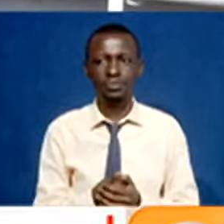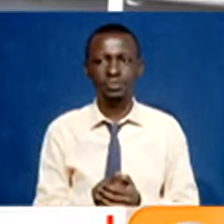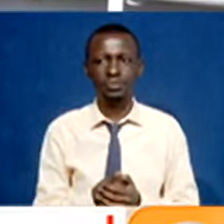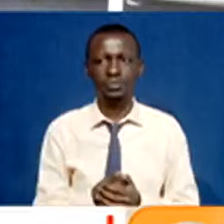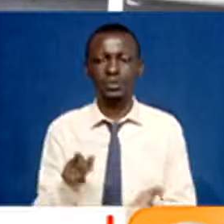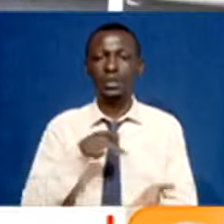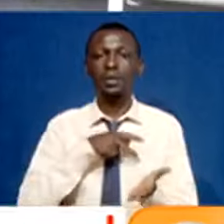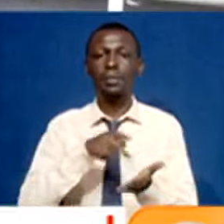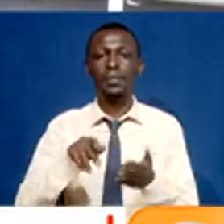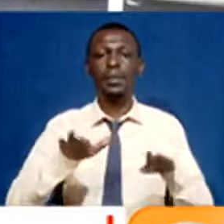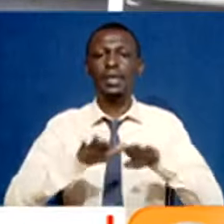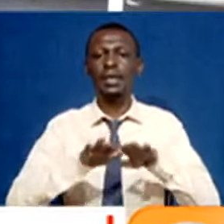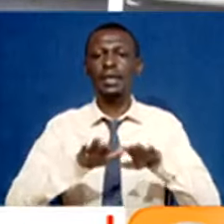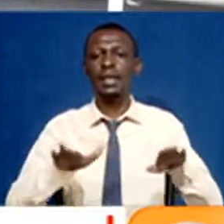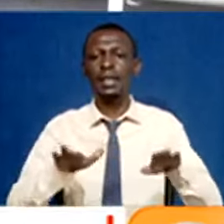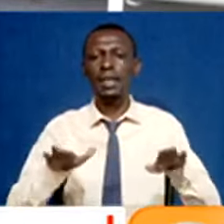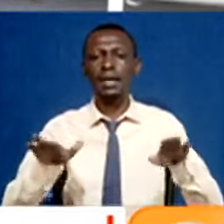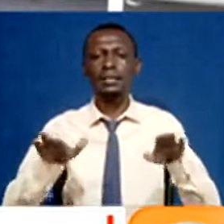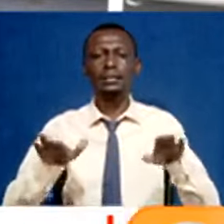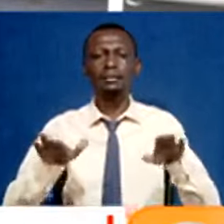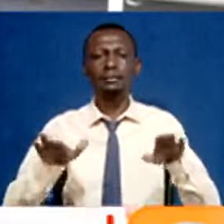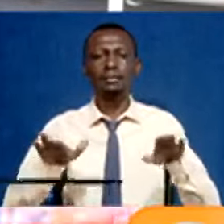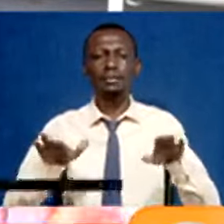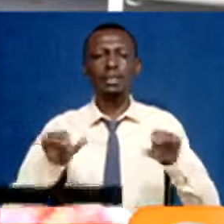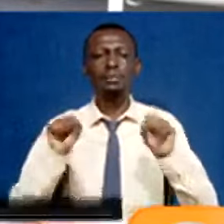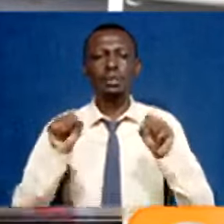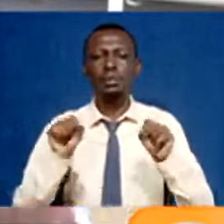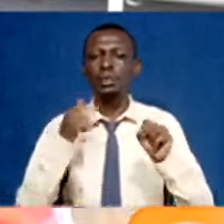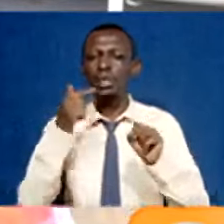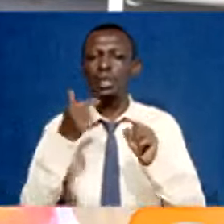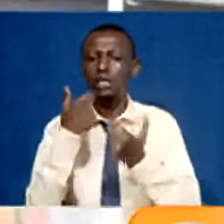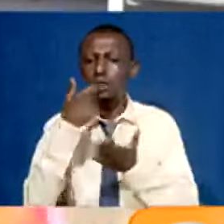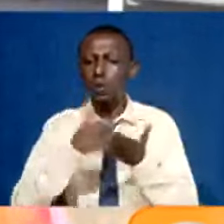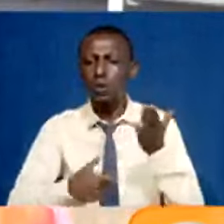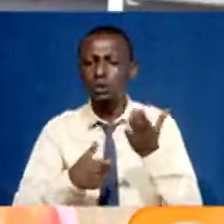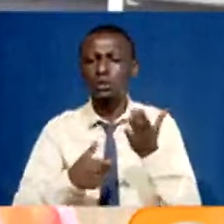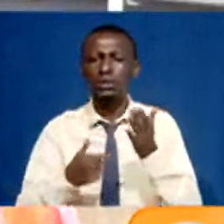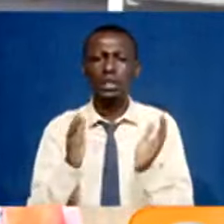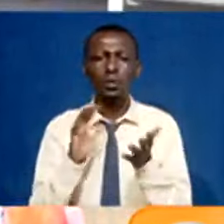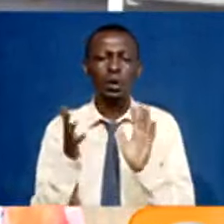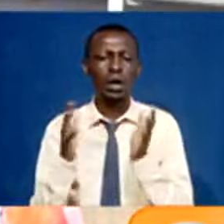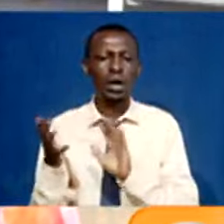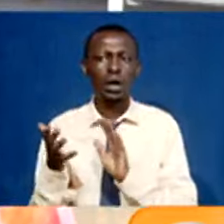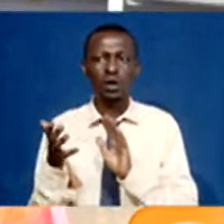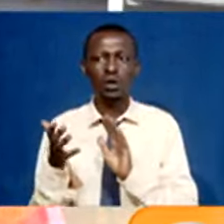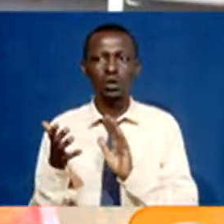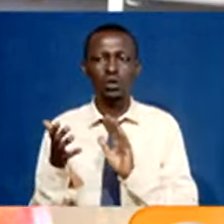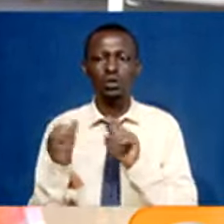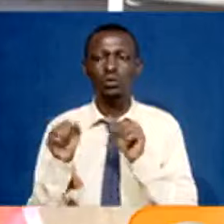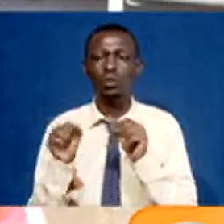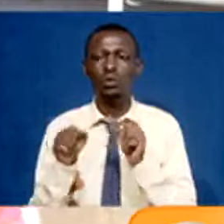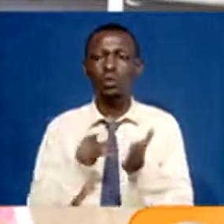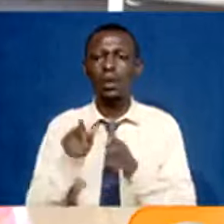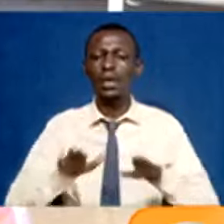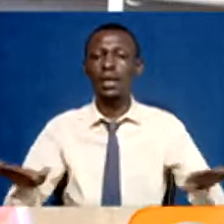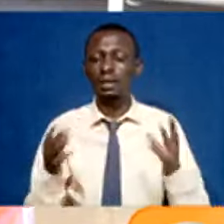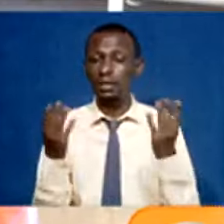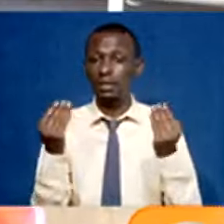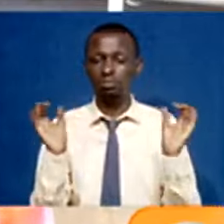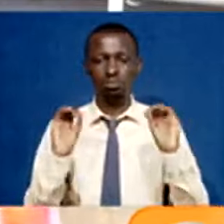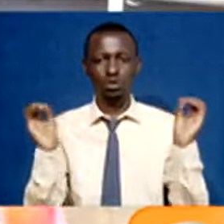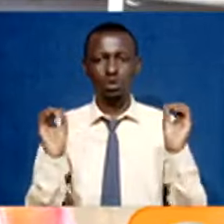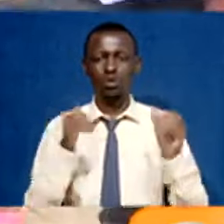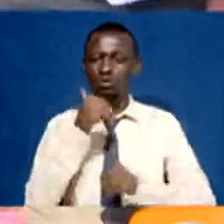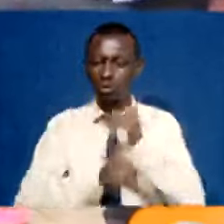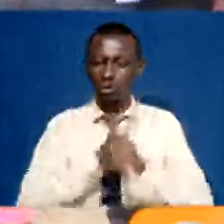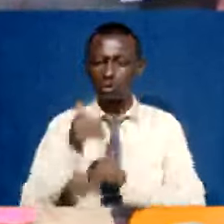ni shilingi 250 na unapeana pesa na unarudi kwa nyumba unaanza kupika. Hapana. Shamba ina